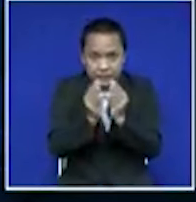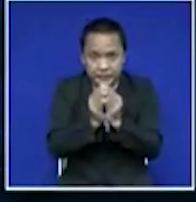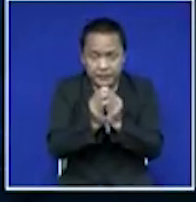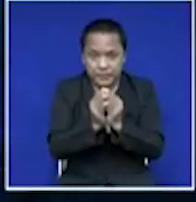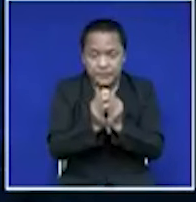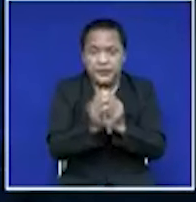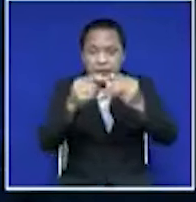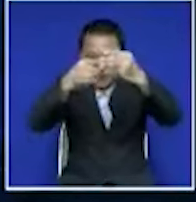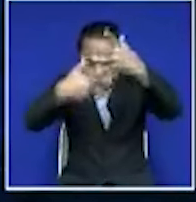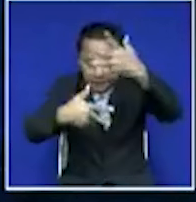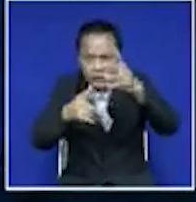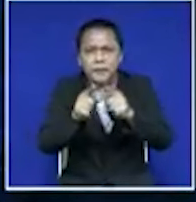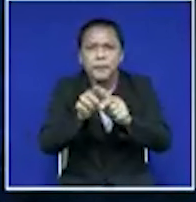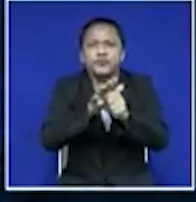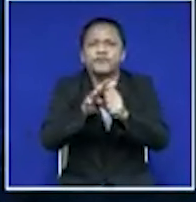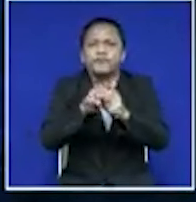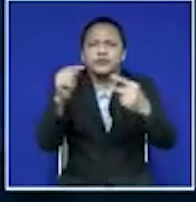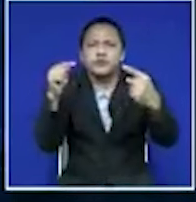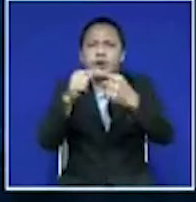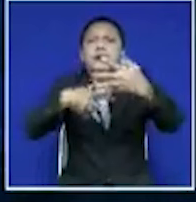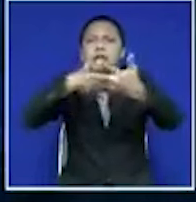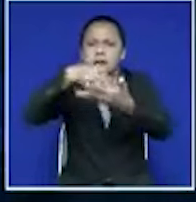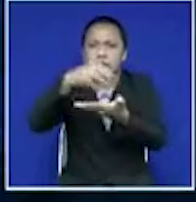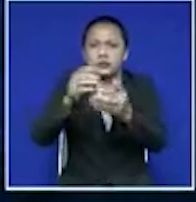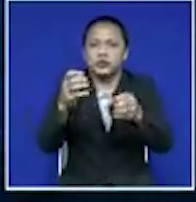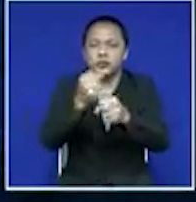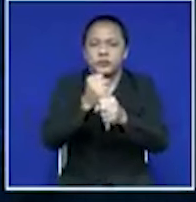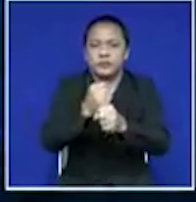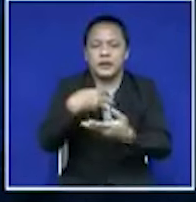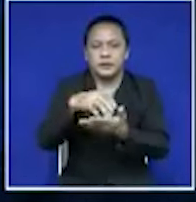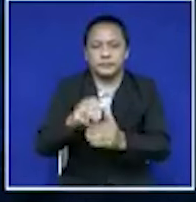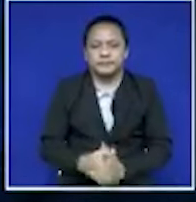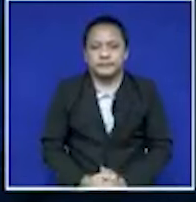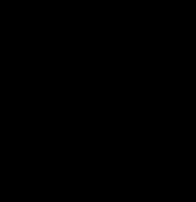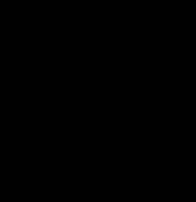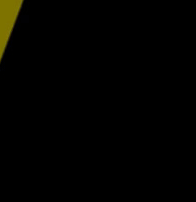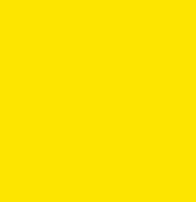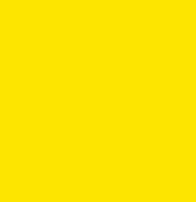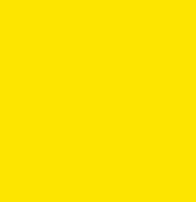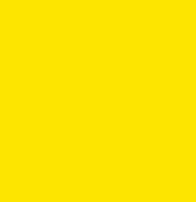ที่ก็เป็นเพียงแค่สถานการณ์ที่เราสะท้อนภาพเท่านั้นเองนะครับ